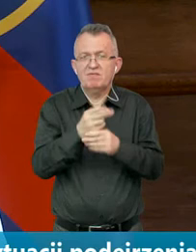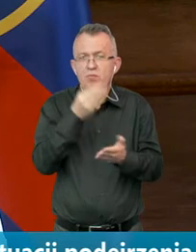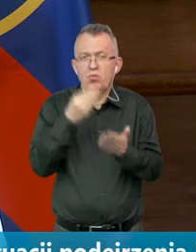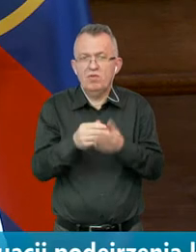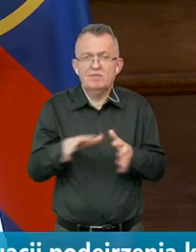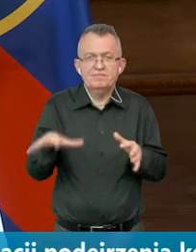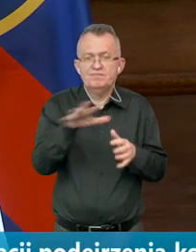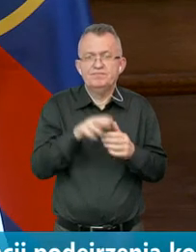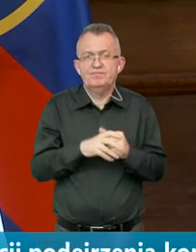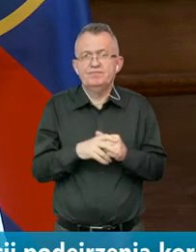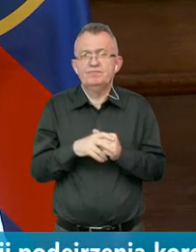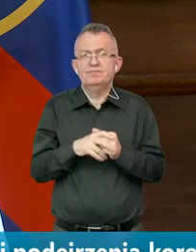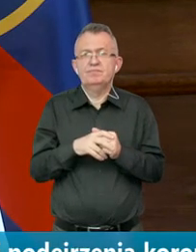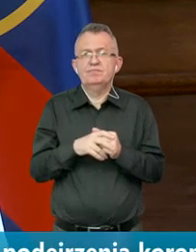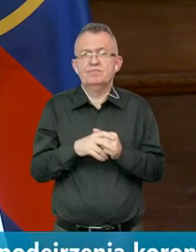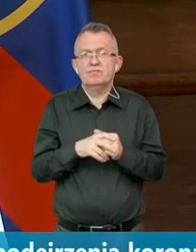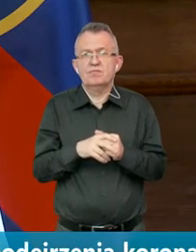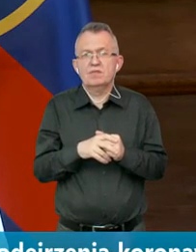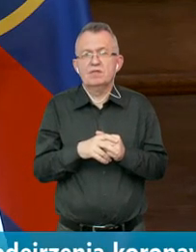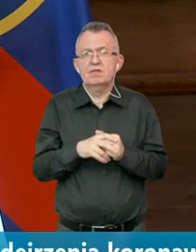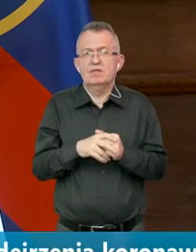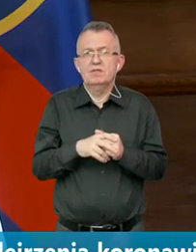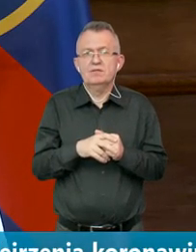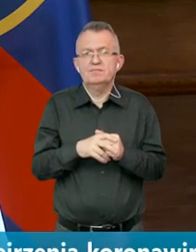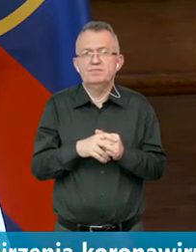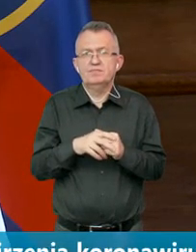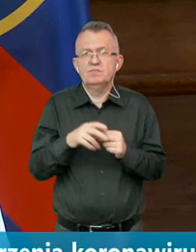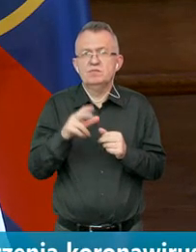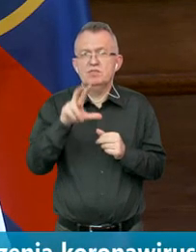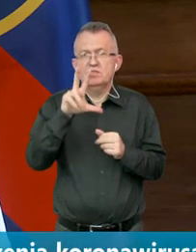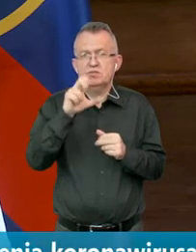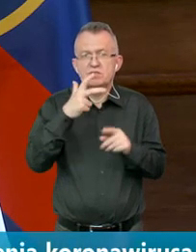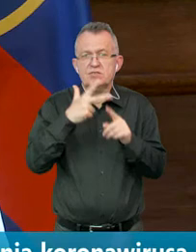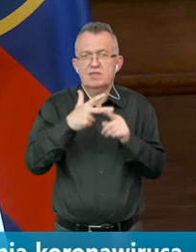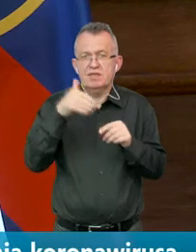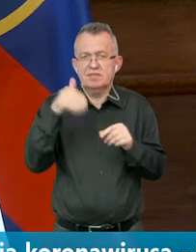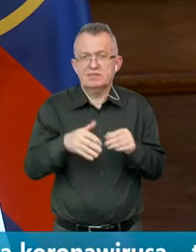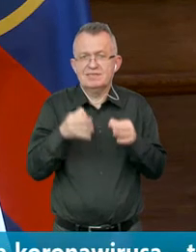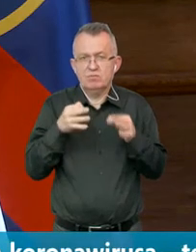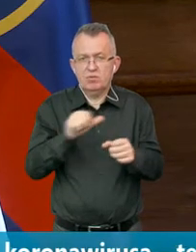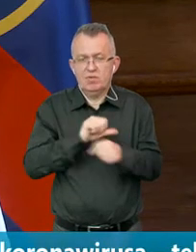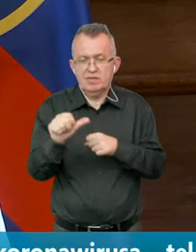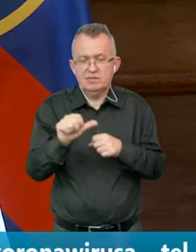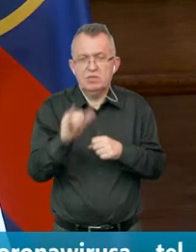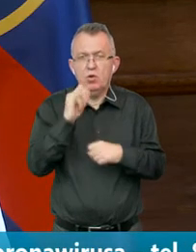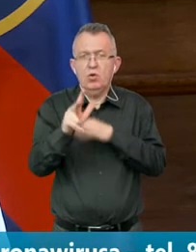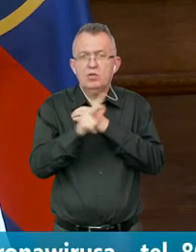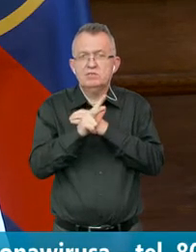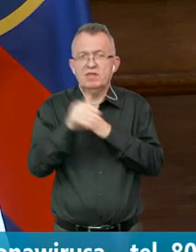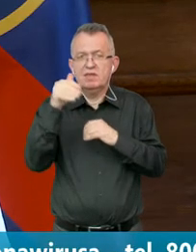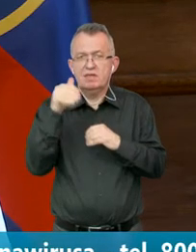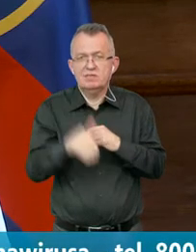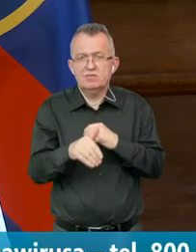parkowania? Pani Paulino, no niestety przy 330 tysiącach samochodów i przy 88